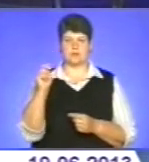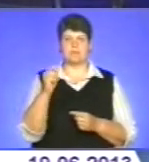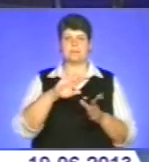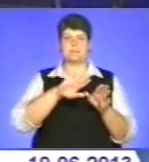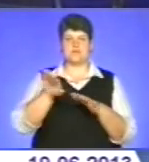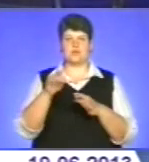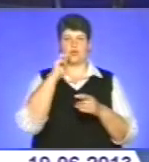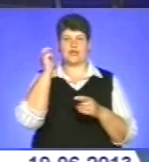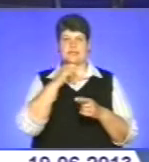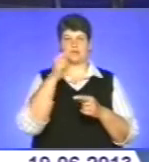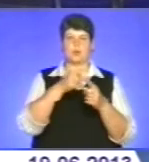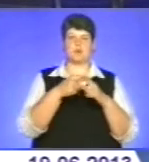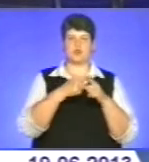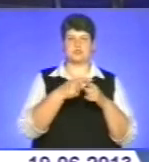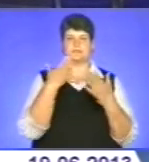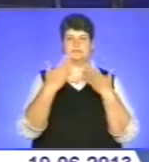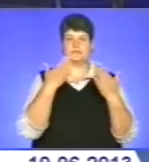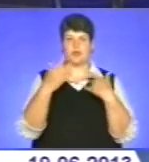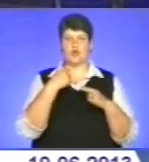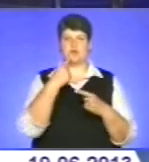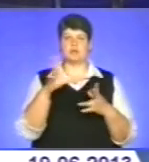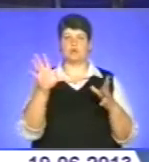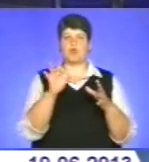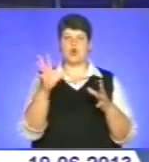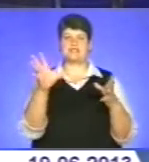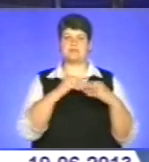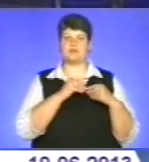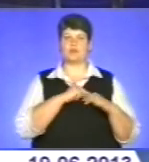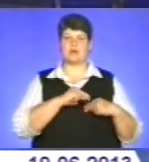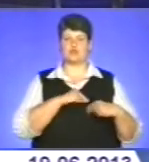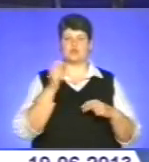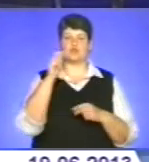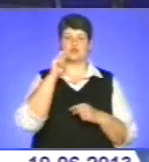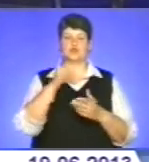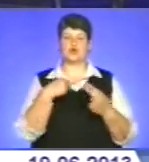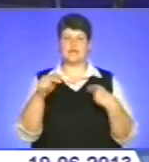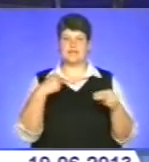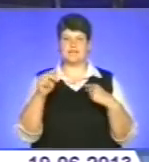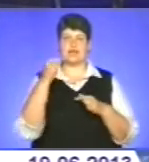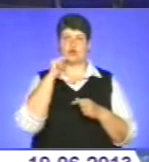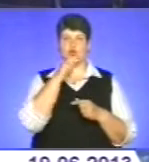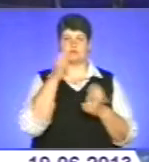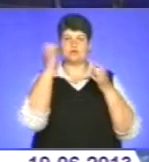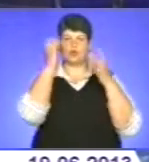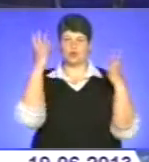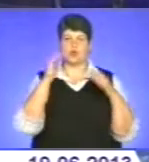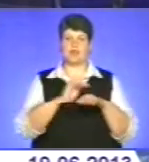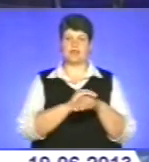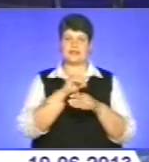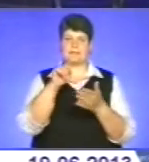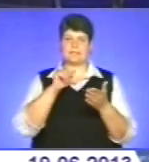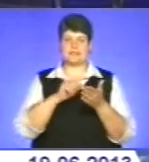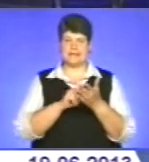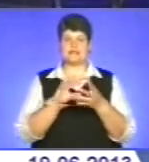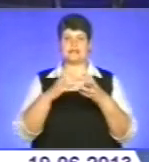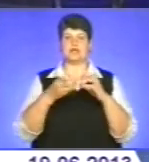у розширеному складі говорили про співпрацю у торгівлі, економіці, культурі, обговорили гуманітарні питання. За результатами